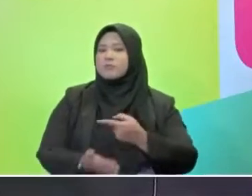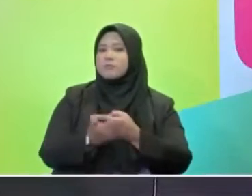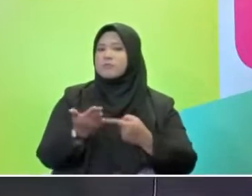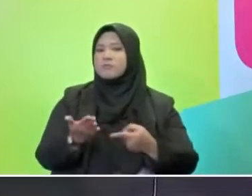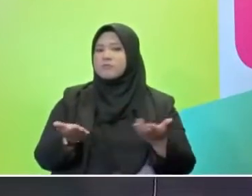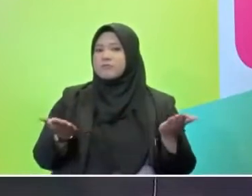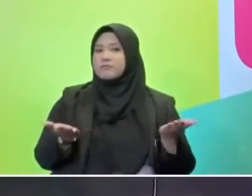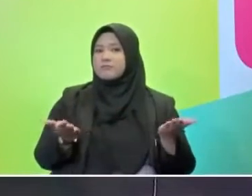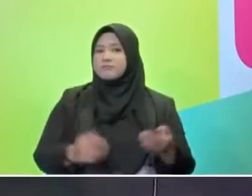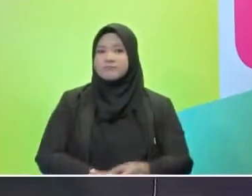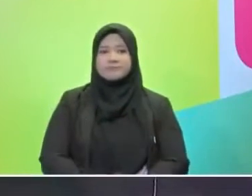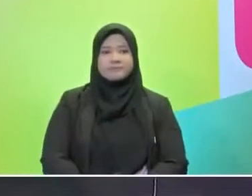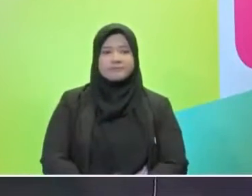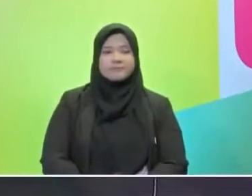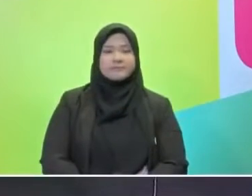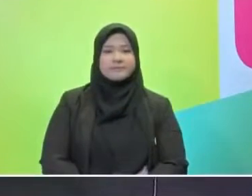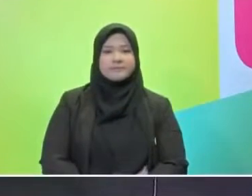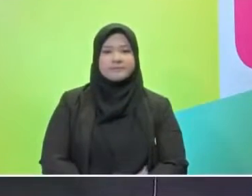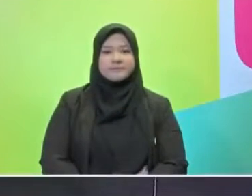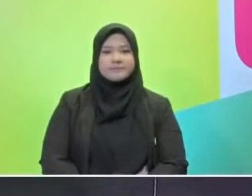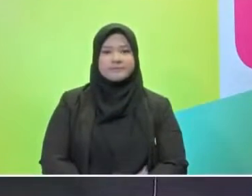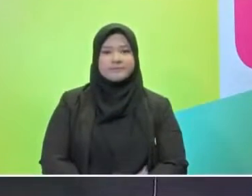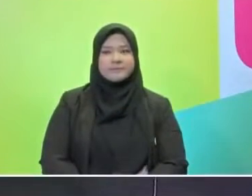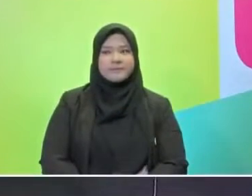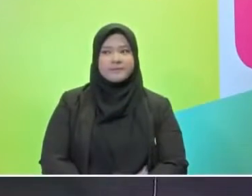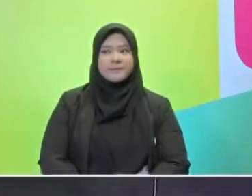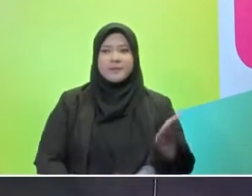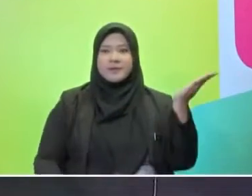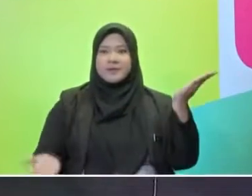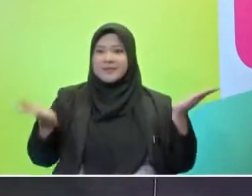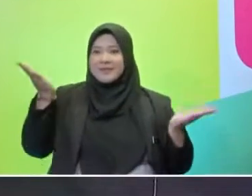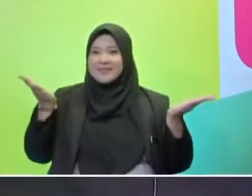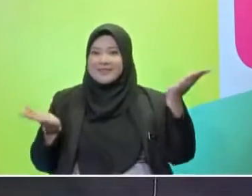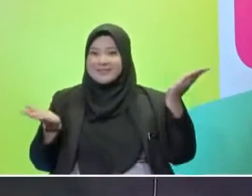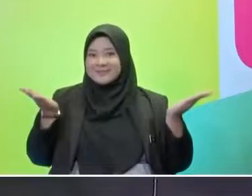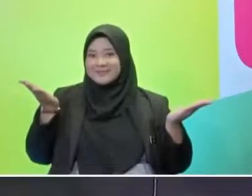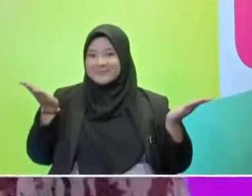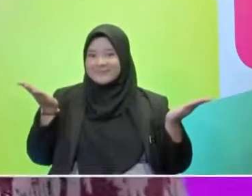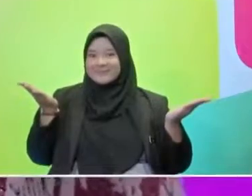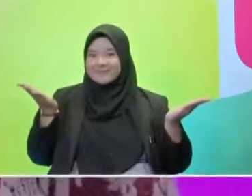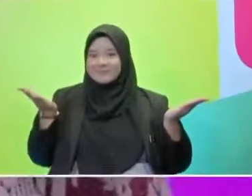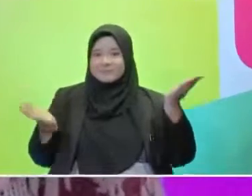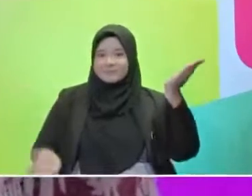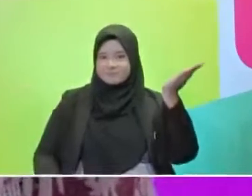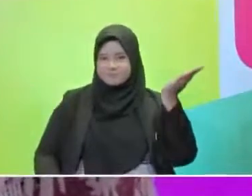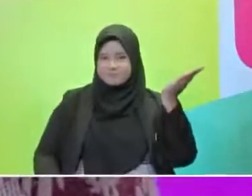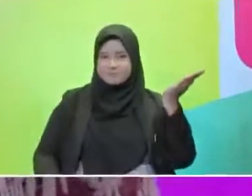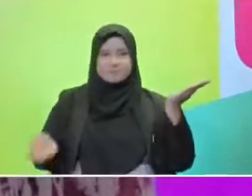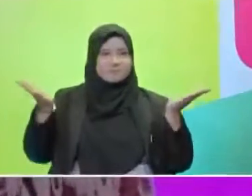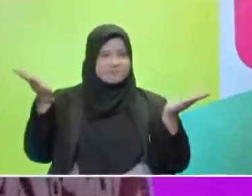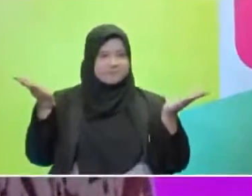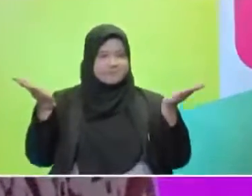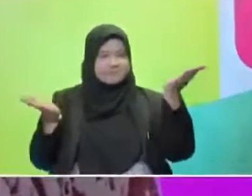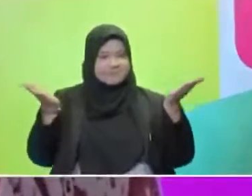Okey. Kemudian, mana gambar? Tinggal dua gambar saja, cikgu, yang ada. Mana satu murid-murid?